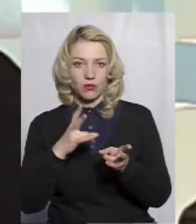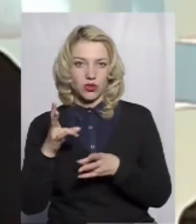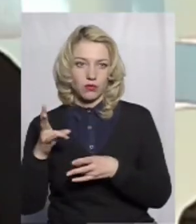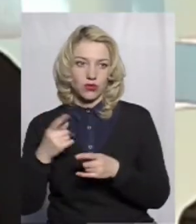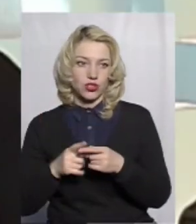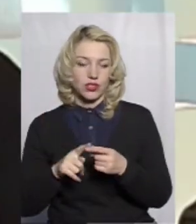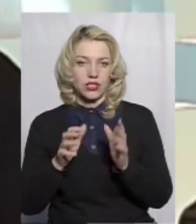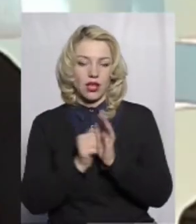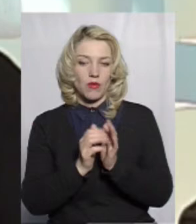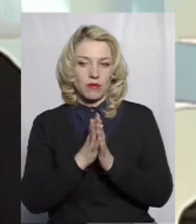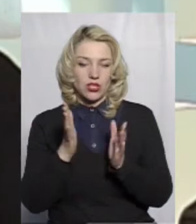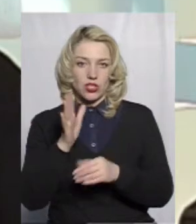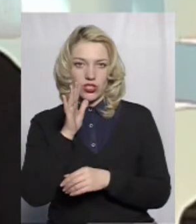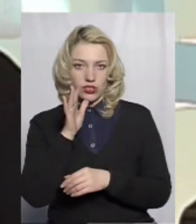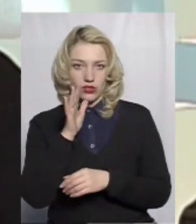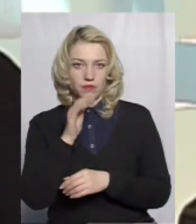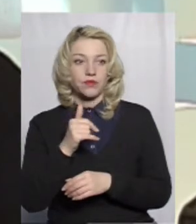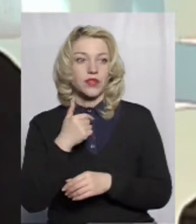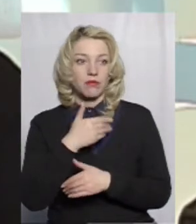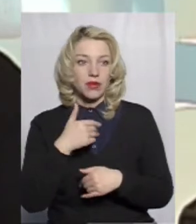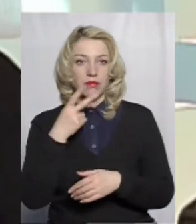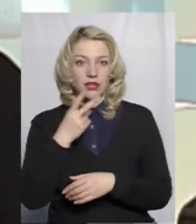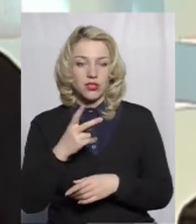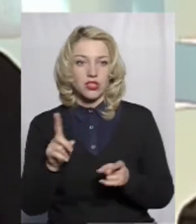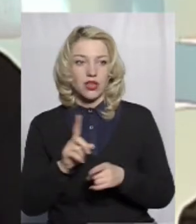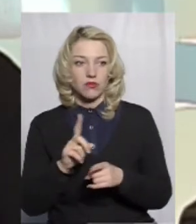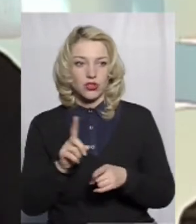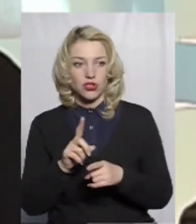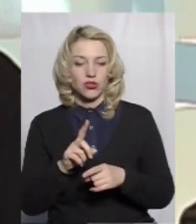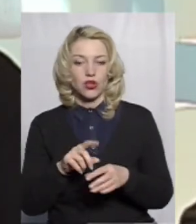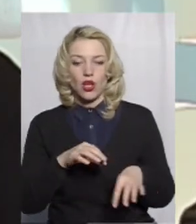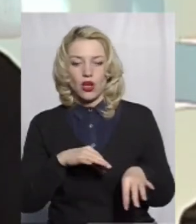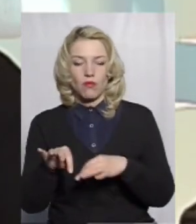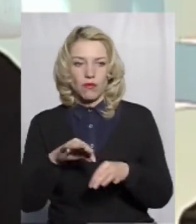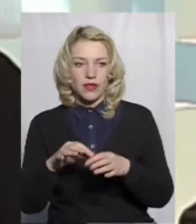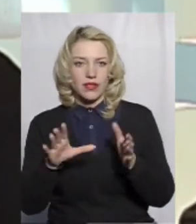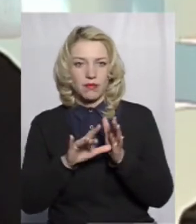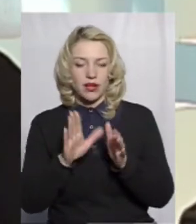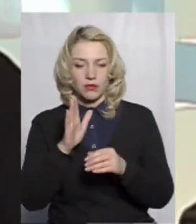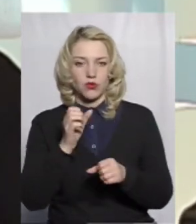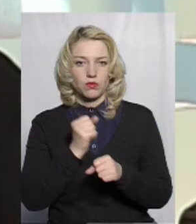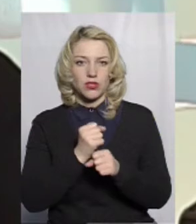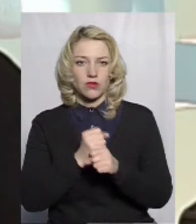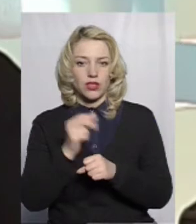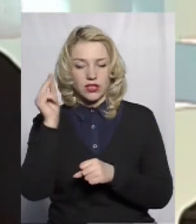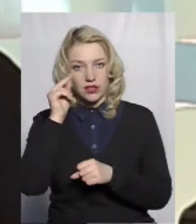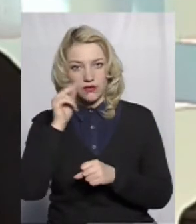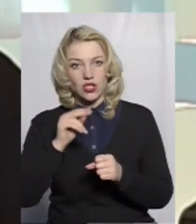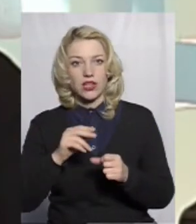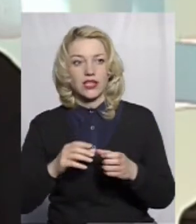це займе більший час. Ми передбачаємо, що мобільні бригади будуть працювати в навчальних закладах